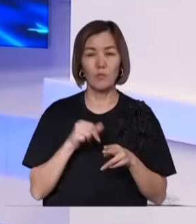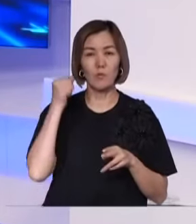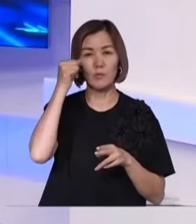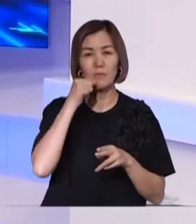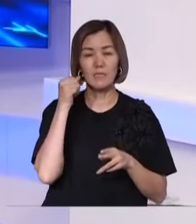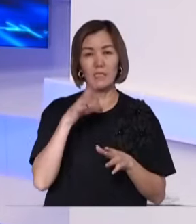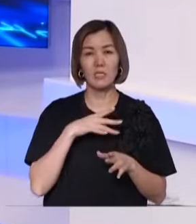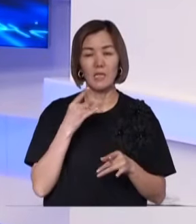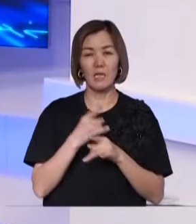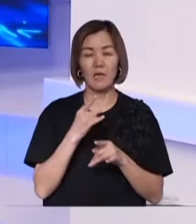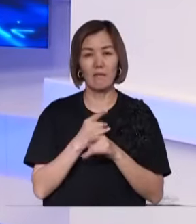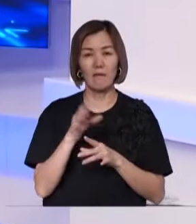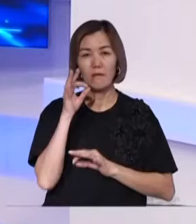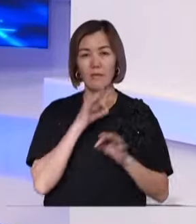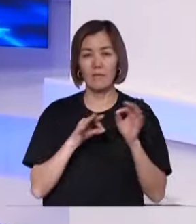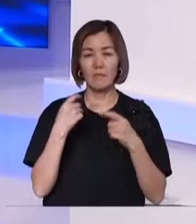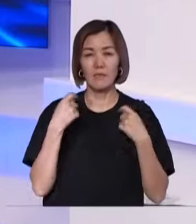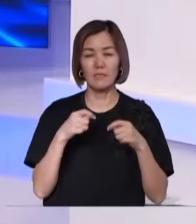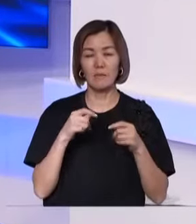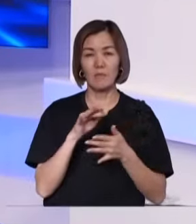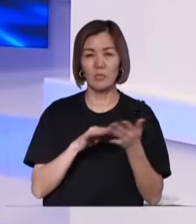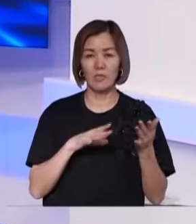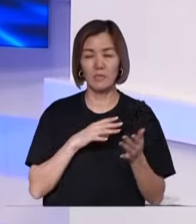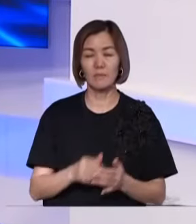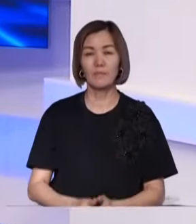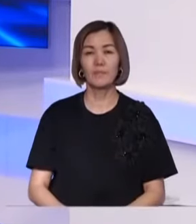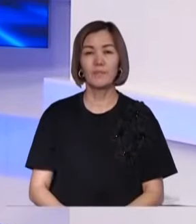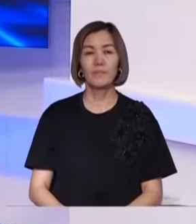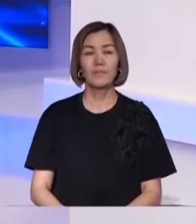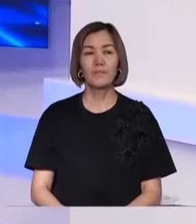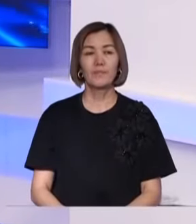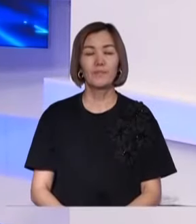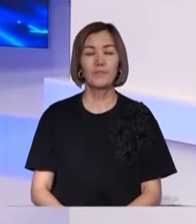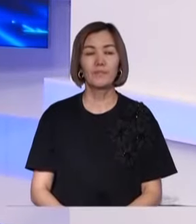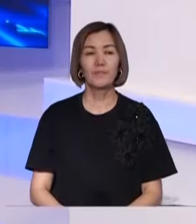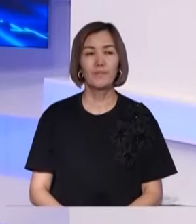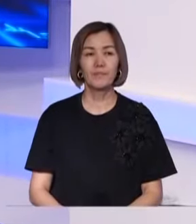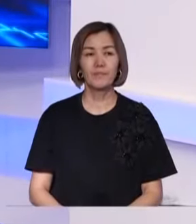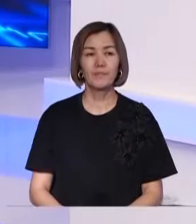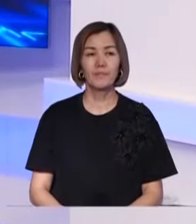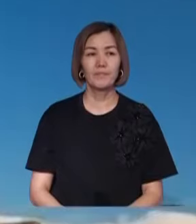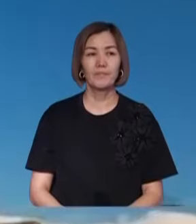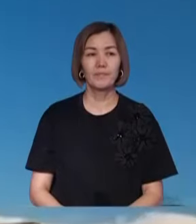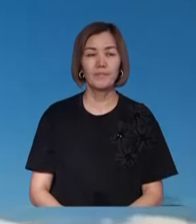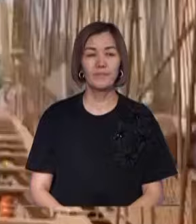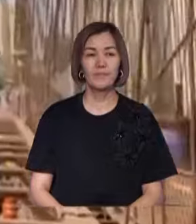Ал Өзбекстанда жалған дәрі-дәрмек саудасы әлі де тыйылмай тұр. Шетел жаңалықтарына құлақ түрелік.